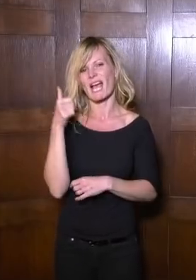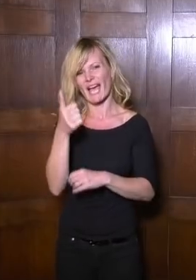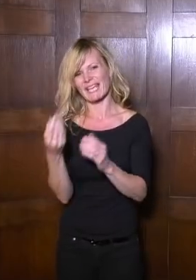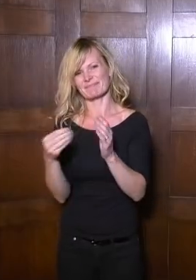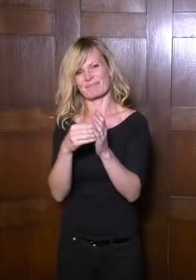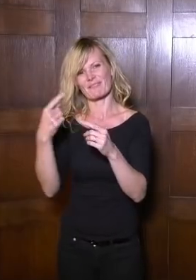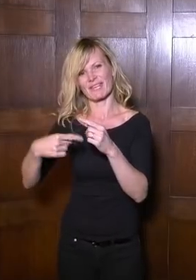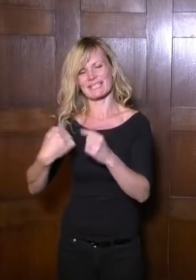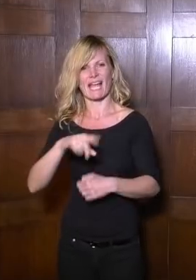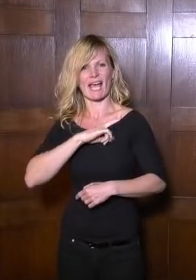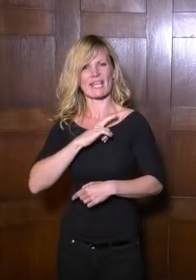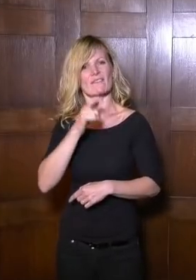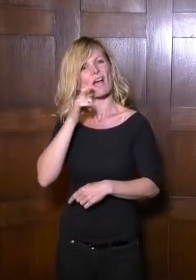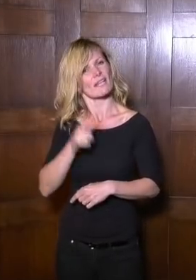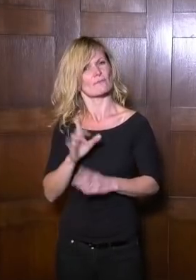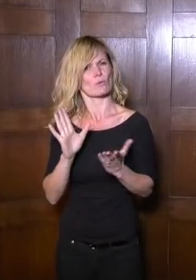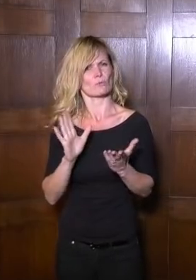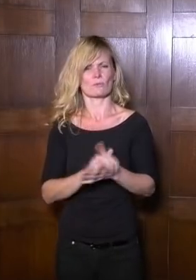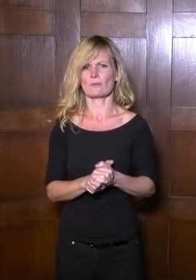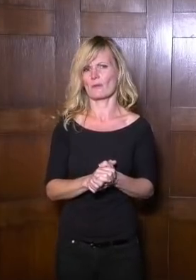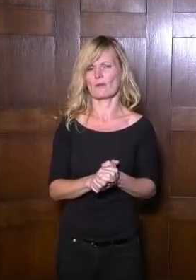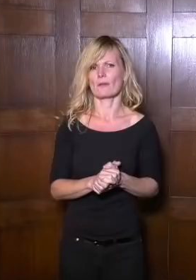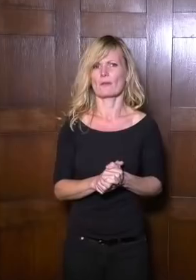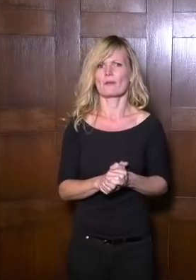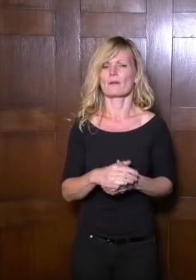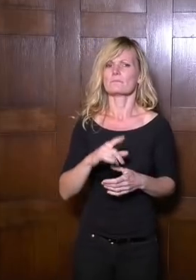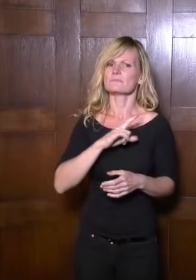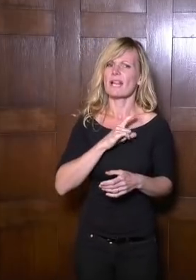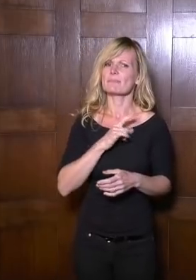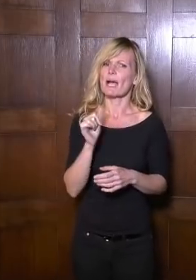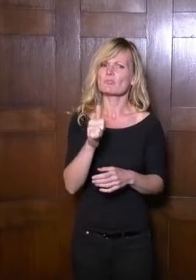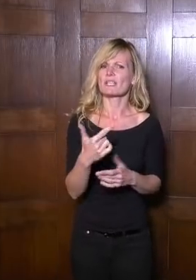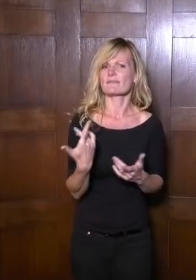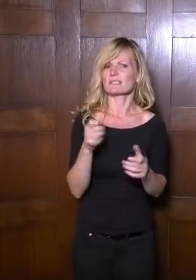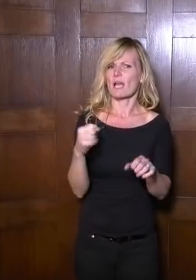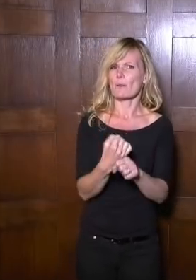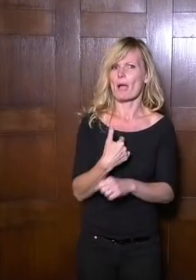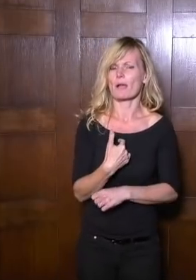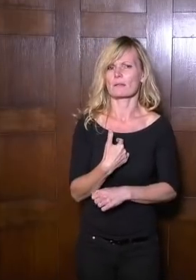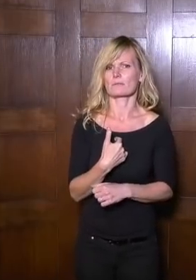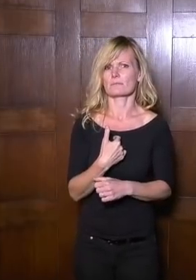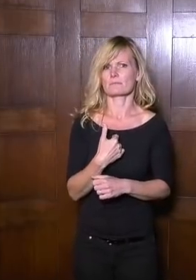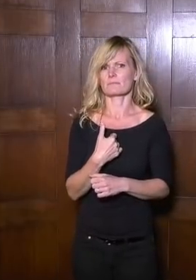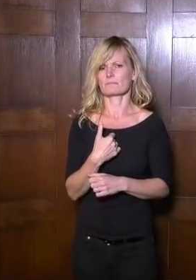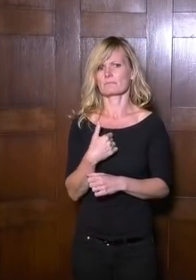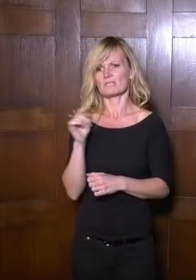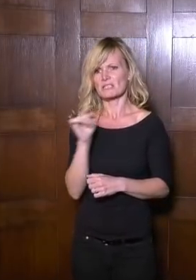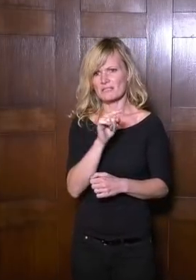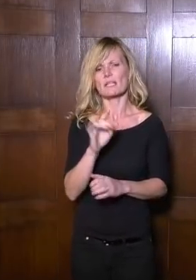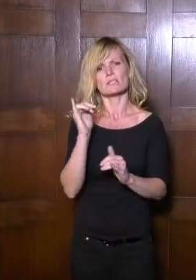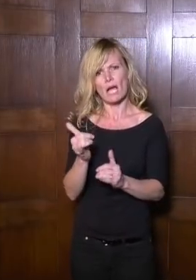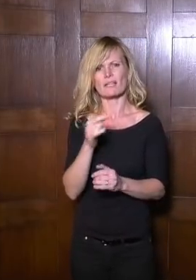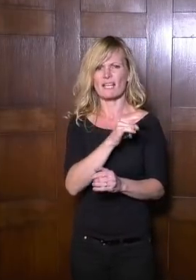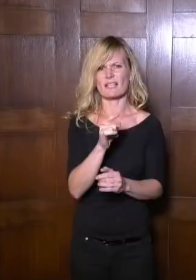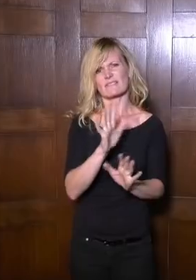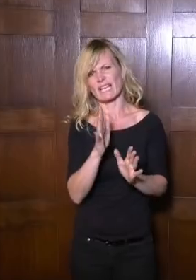um Eigenverantwortung ja, mal abschätzen zu können, was kann man denn eigentlich machen und was nicht. Da sind so die